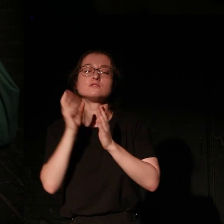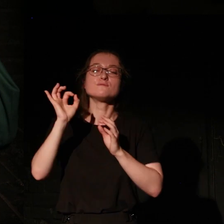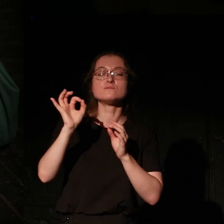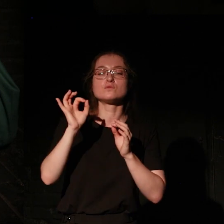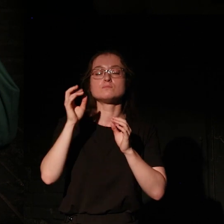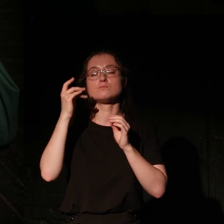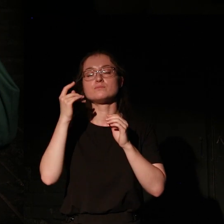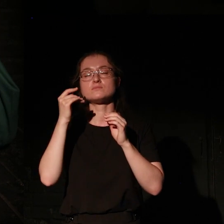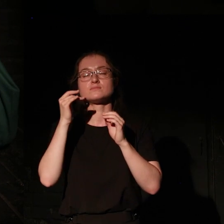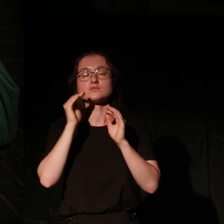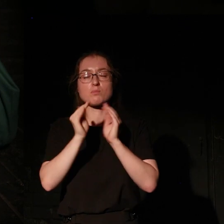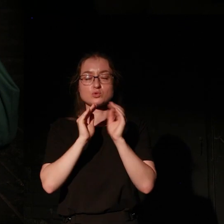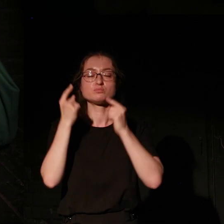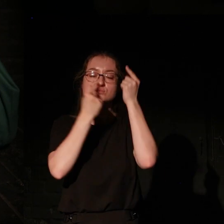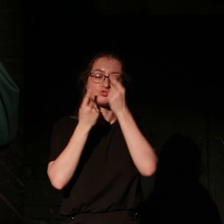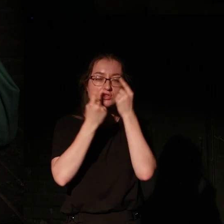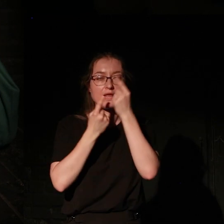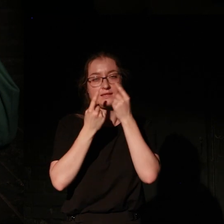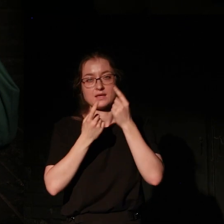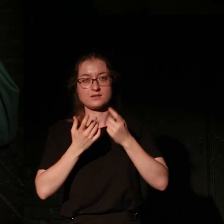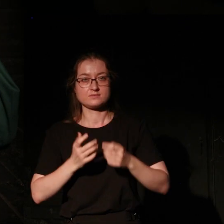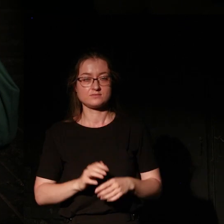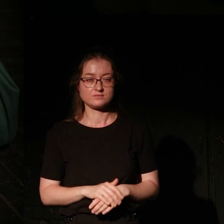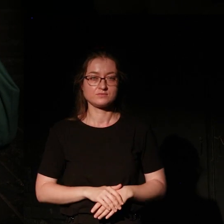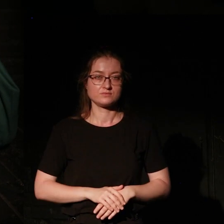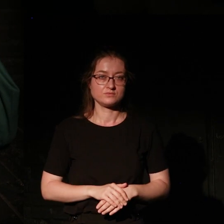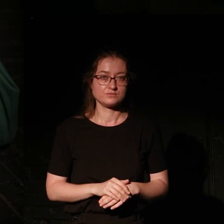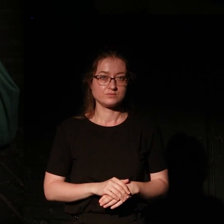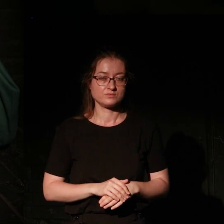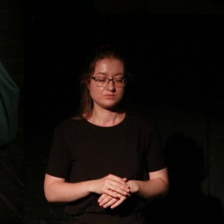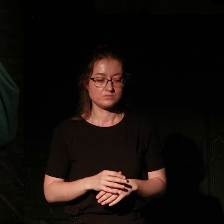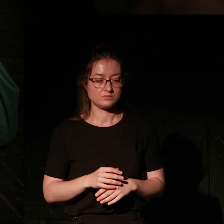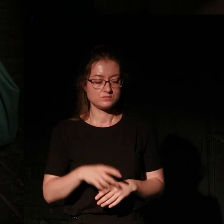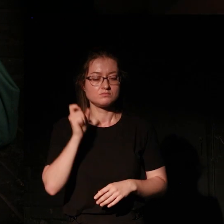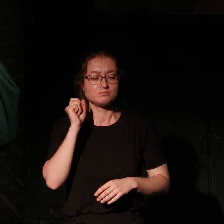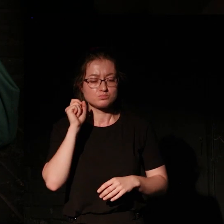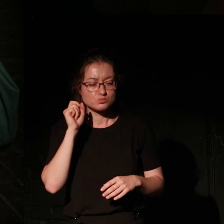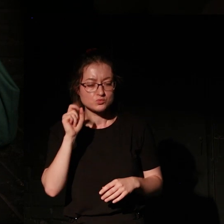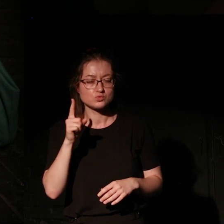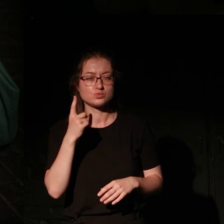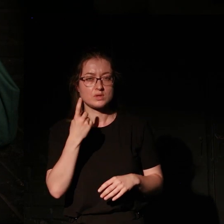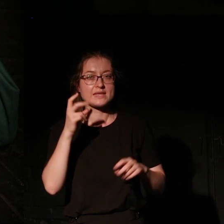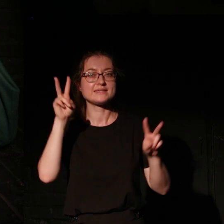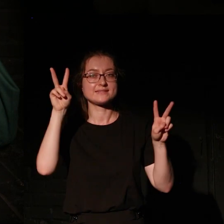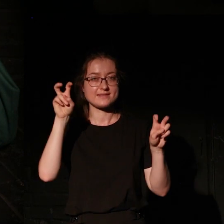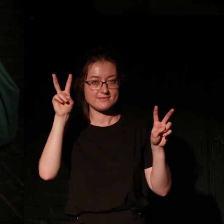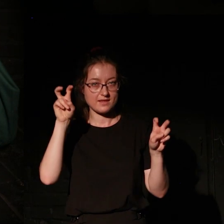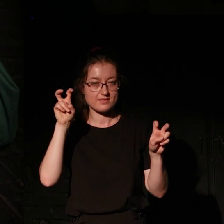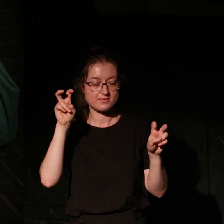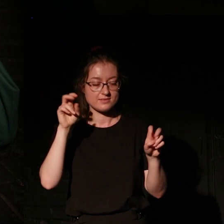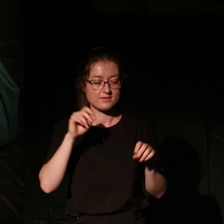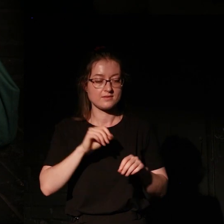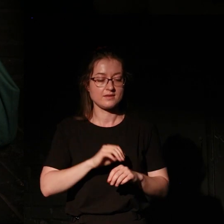schowane. Jest taki właśnie cytat, który ja powtarzam